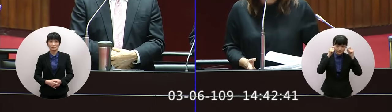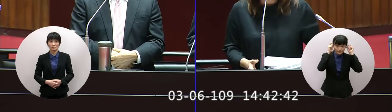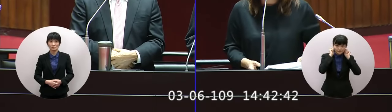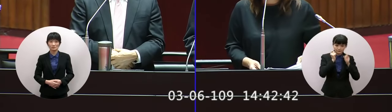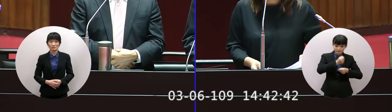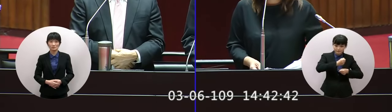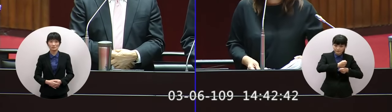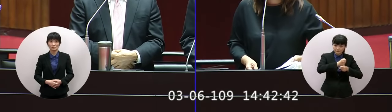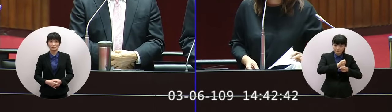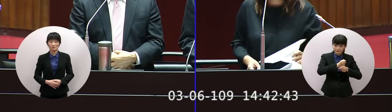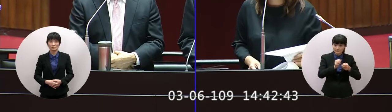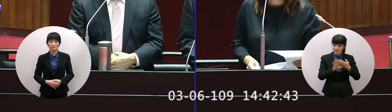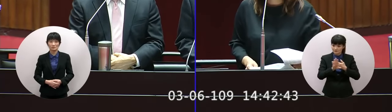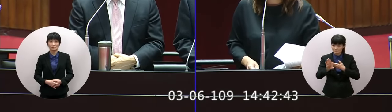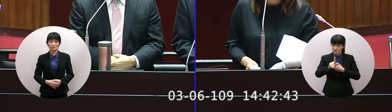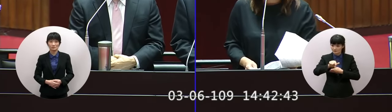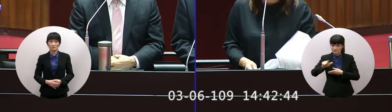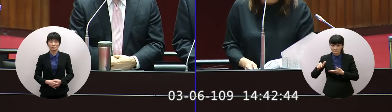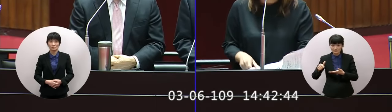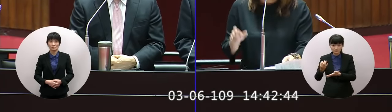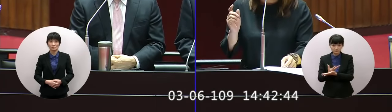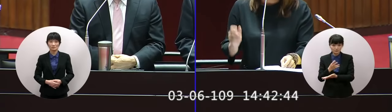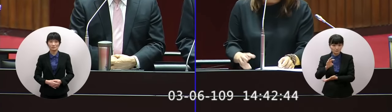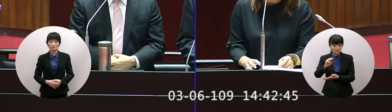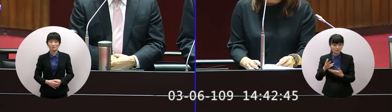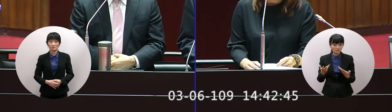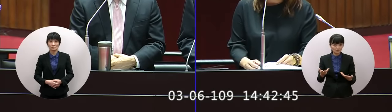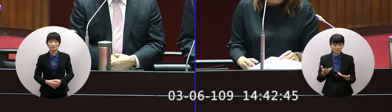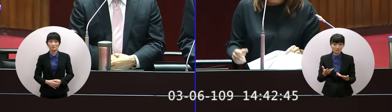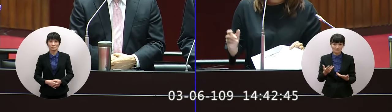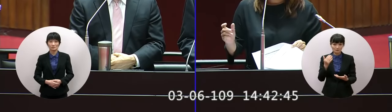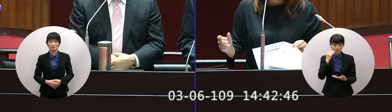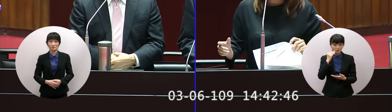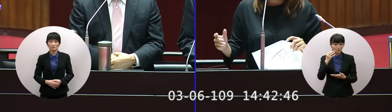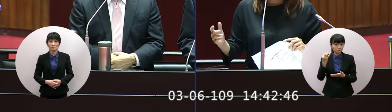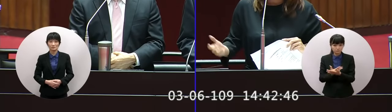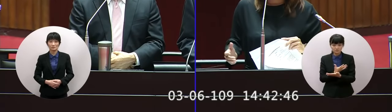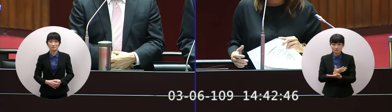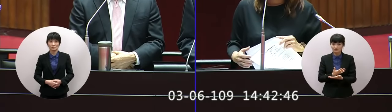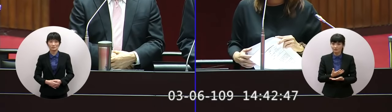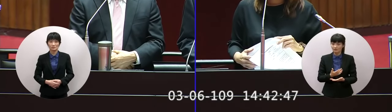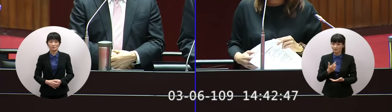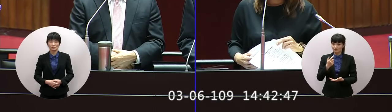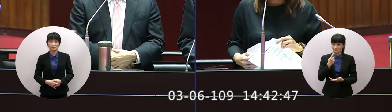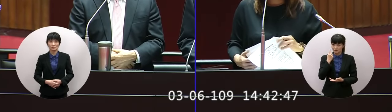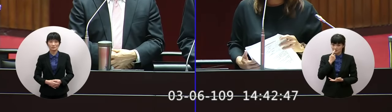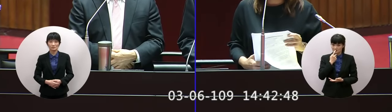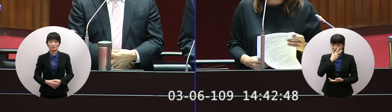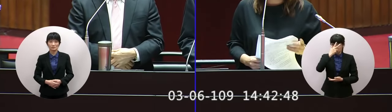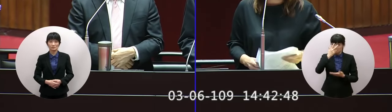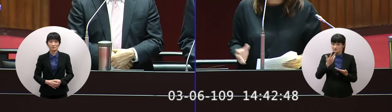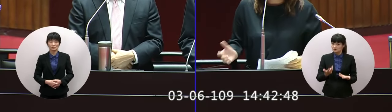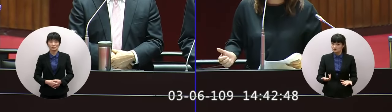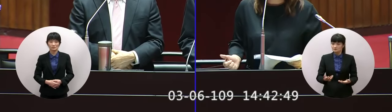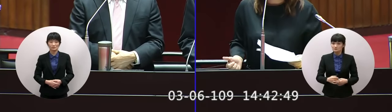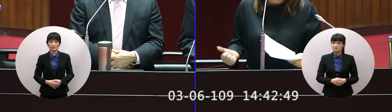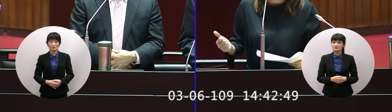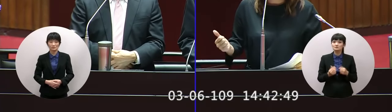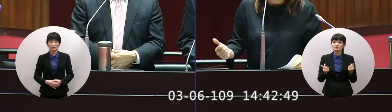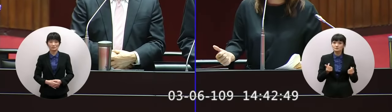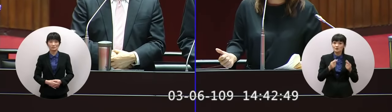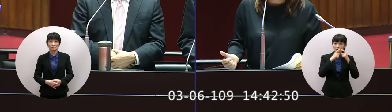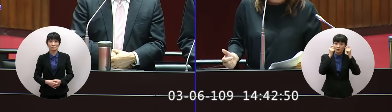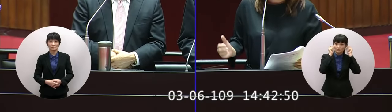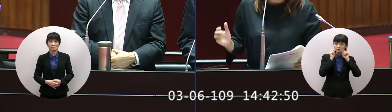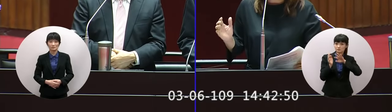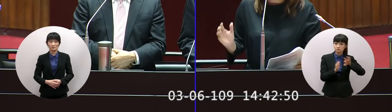分也会发生很严重的问题。所以我们刚刚提到的不是只有口罩，我们有很多的防疫物资、